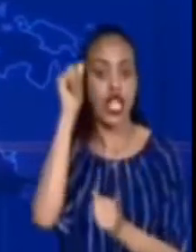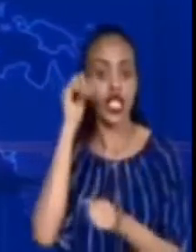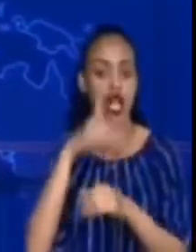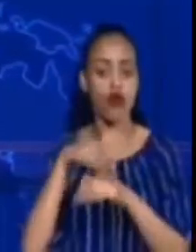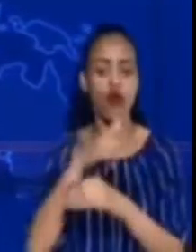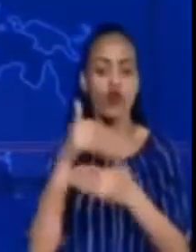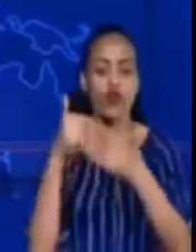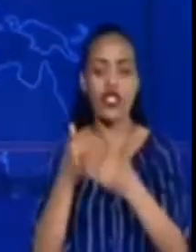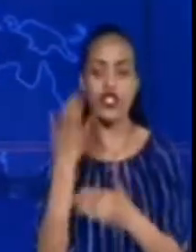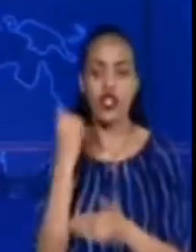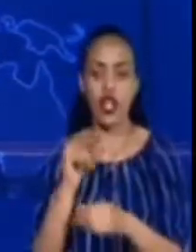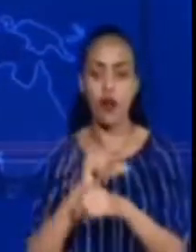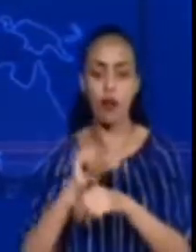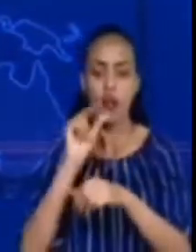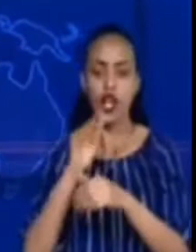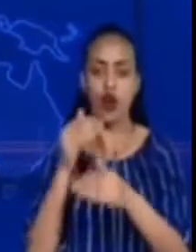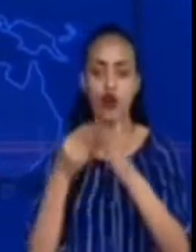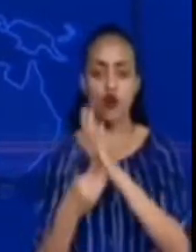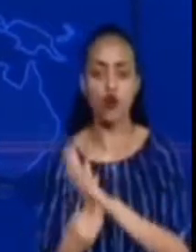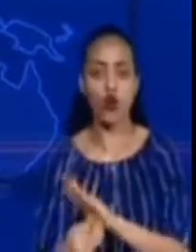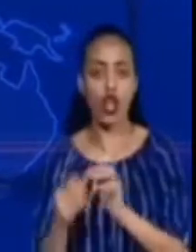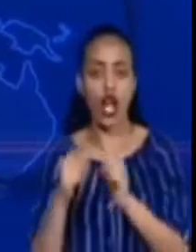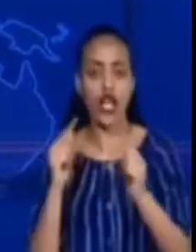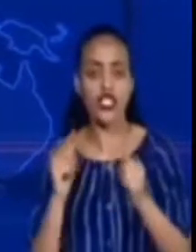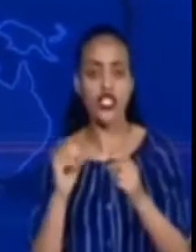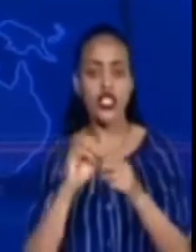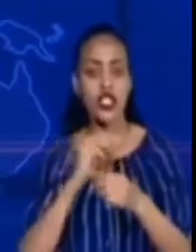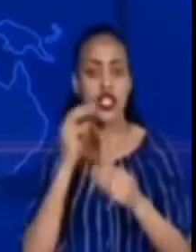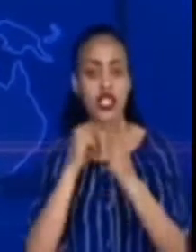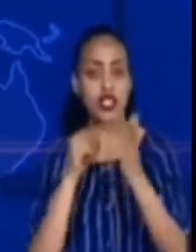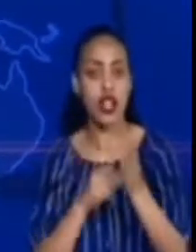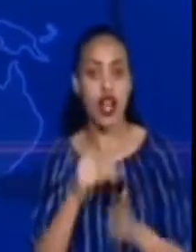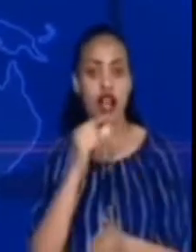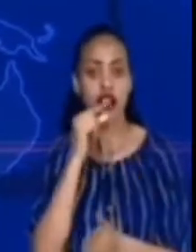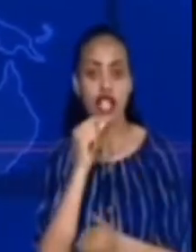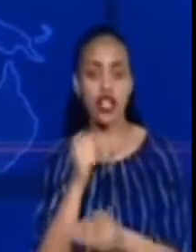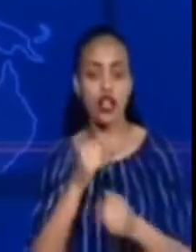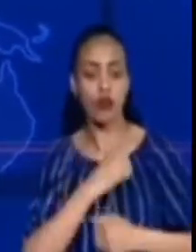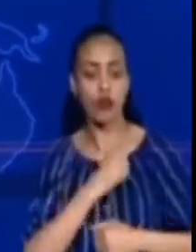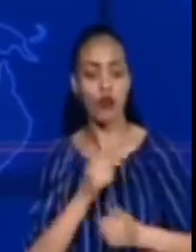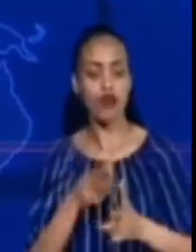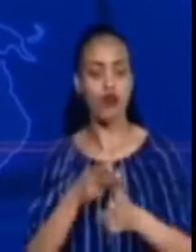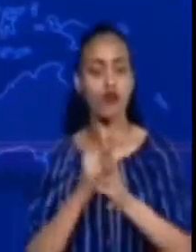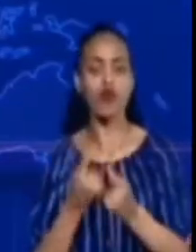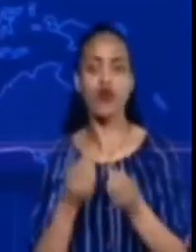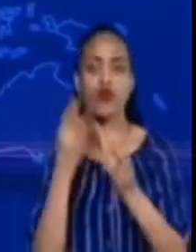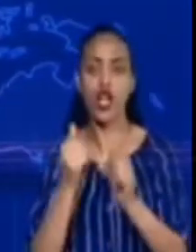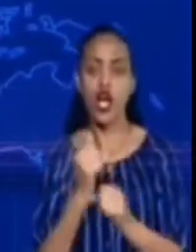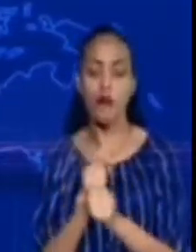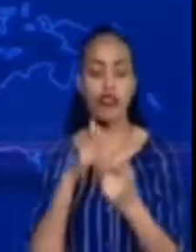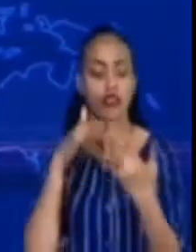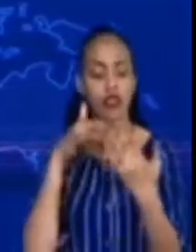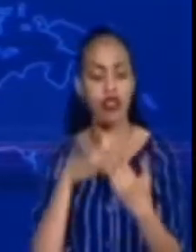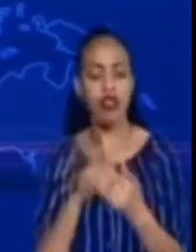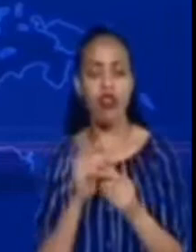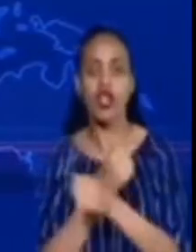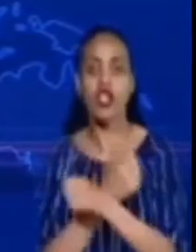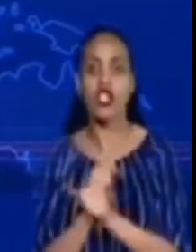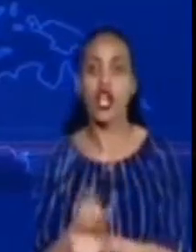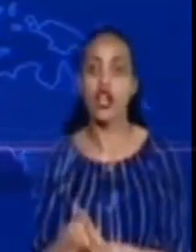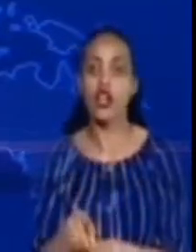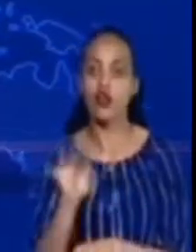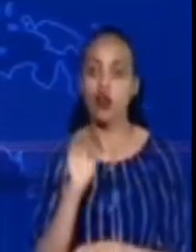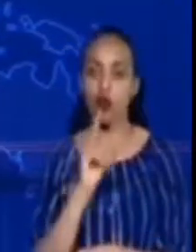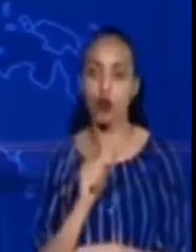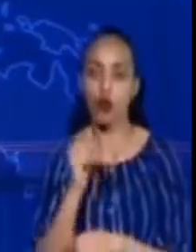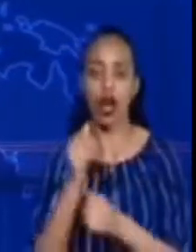የኔ ውሸታም መምህር የኔ ስደተኛው የኔ ጀርመን ትራስ ላይ አስደግፉ ቴሌፎን ቪዲዮ ኮንፈረንስ